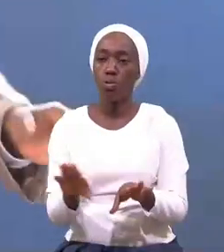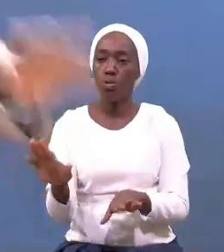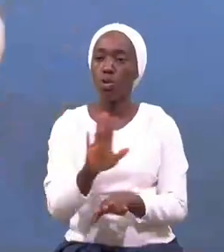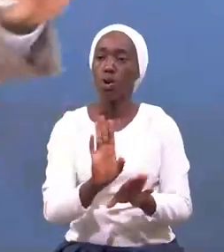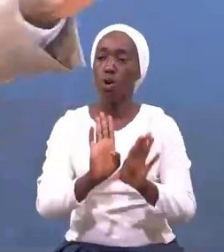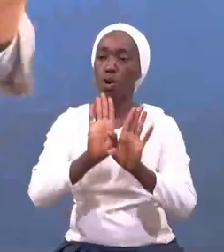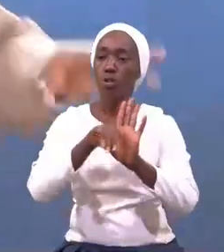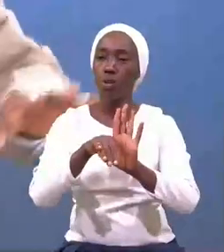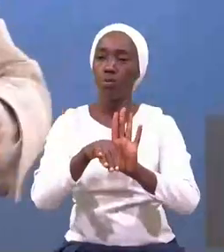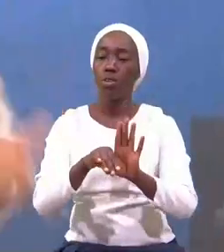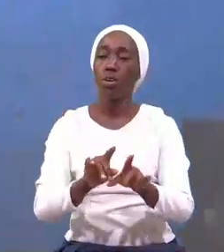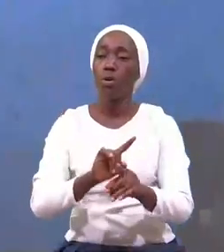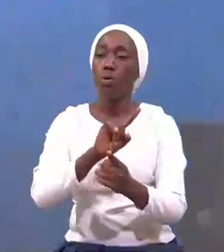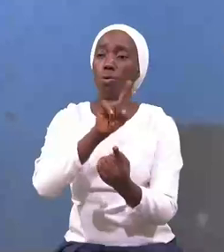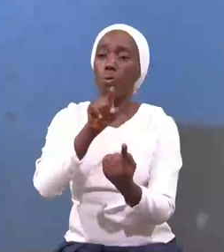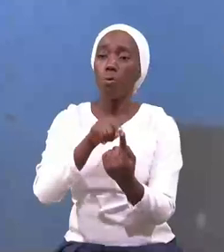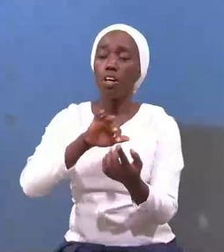ta porte.